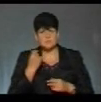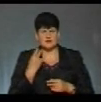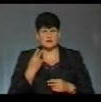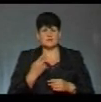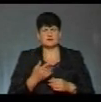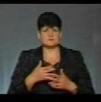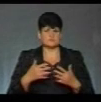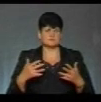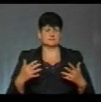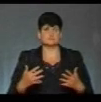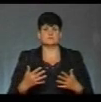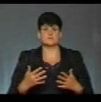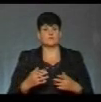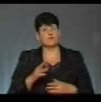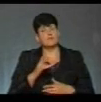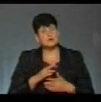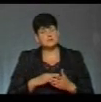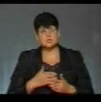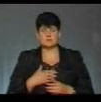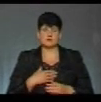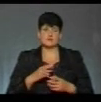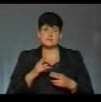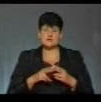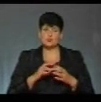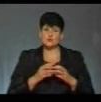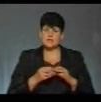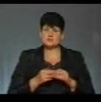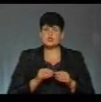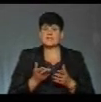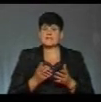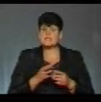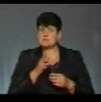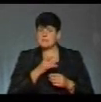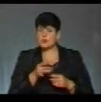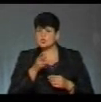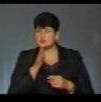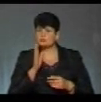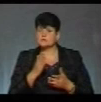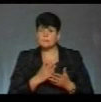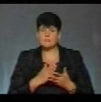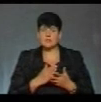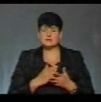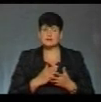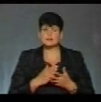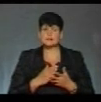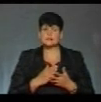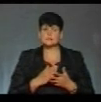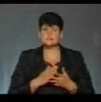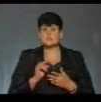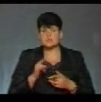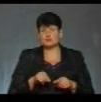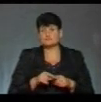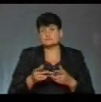двіечниця, вибачте мені, в кінцевому результаті через деякий період часу ми будемо мати такі, би мовити, таку дитину ми будемо